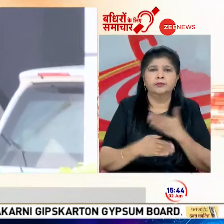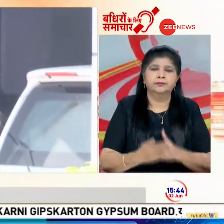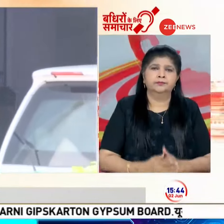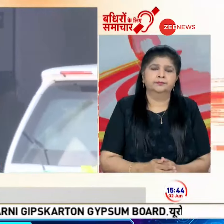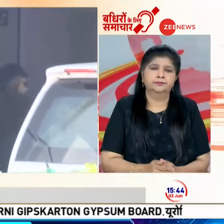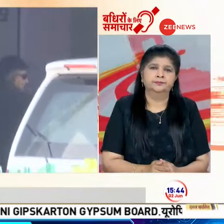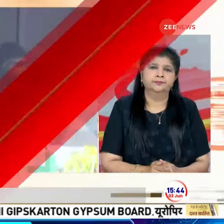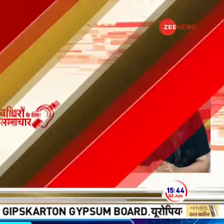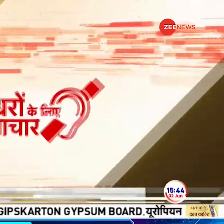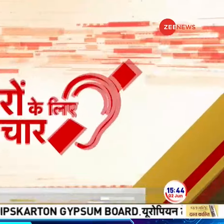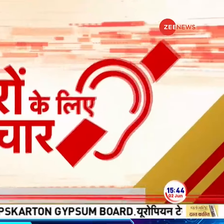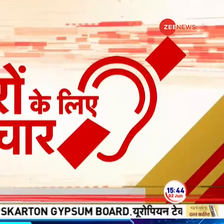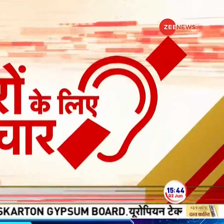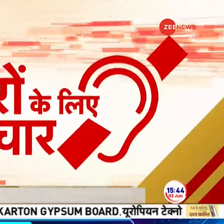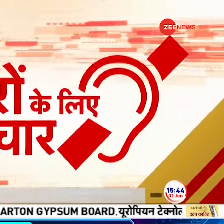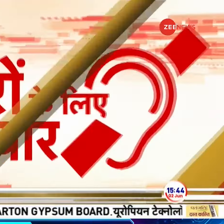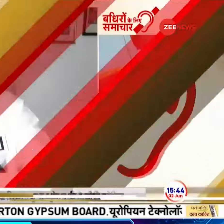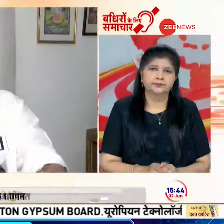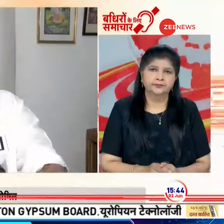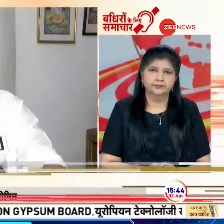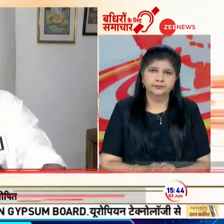होता।